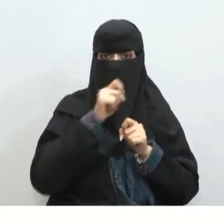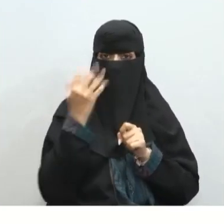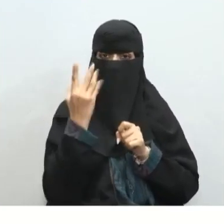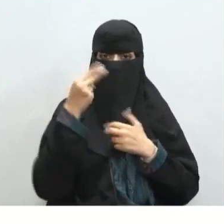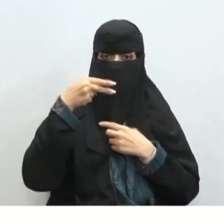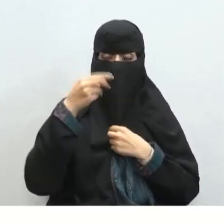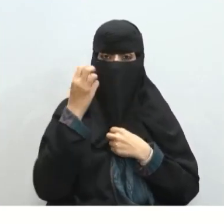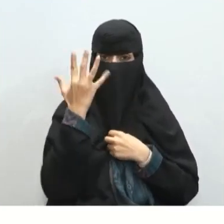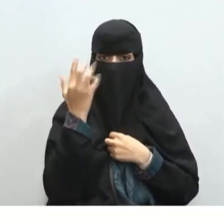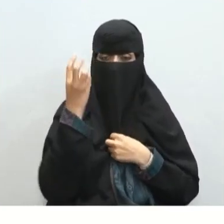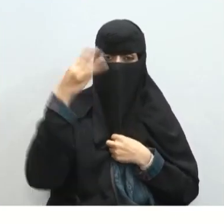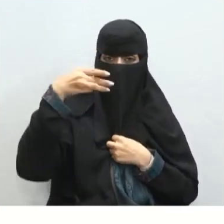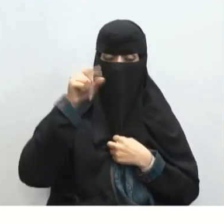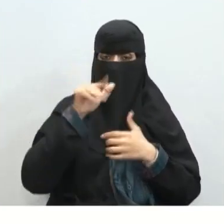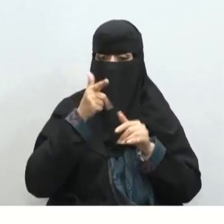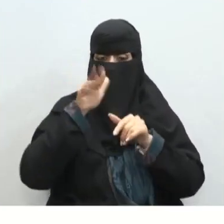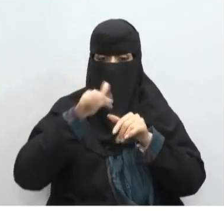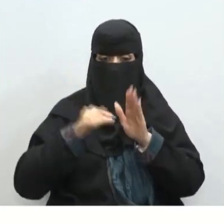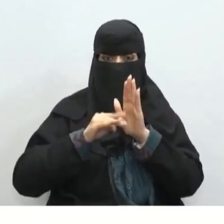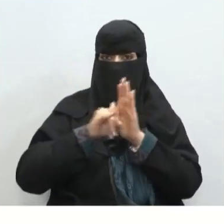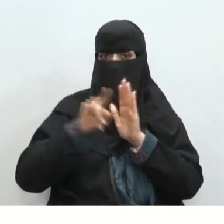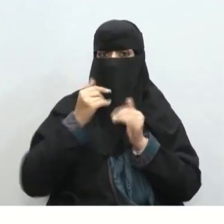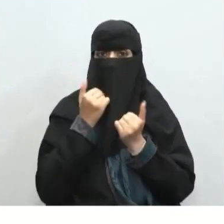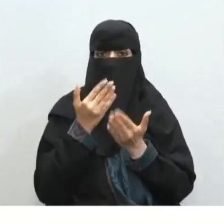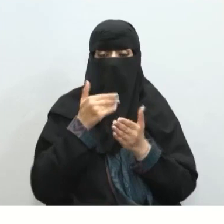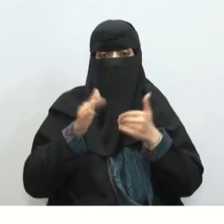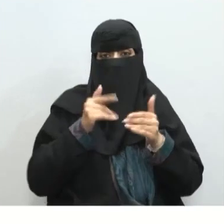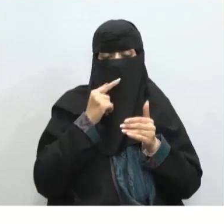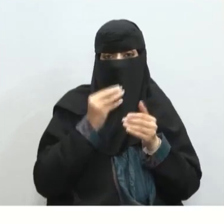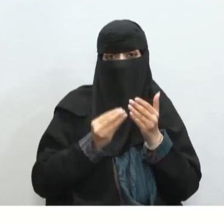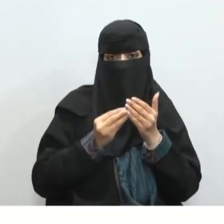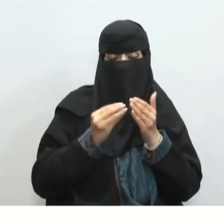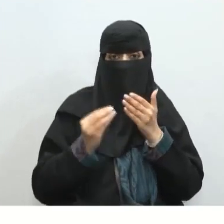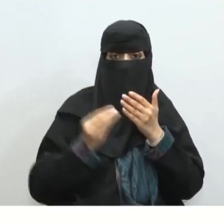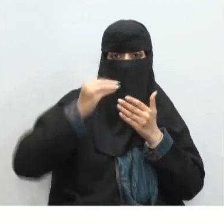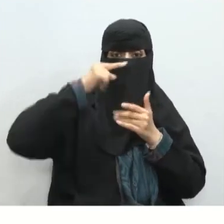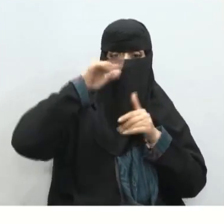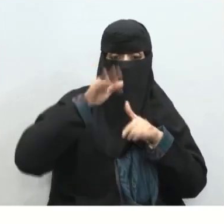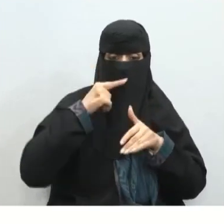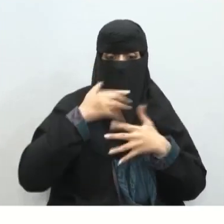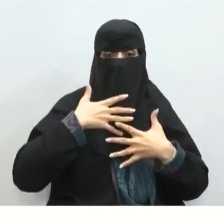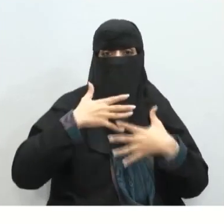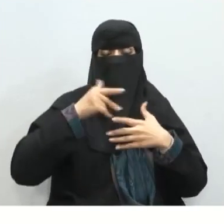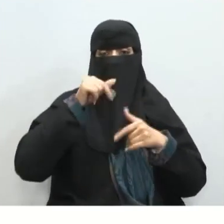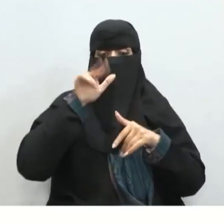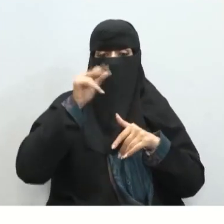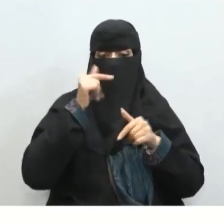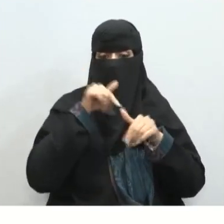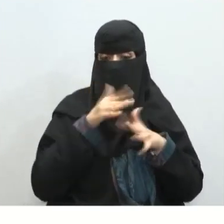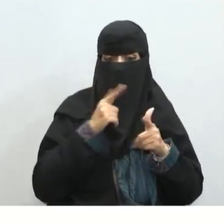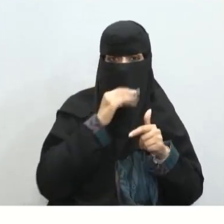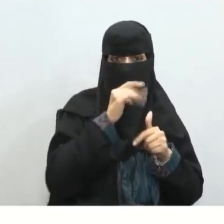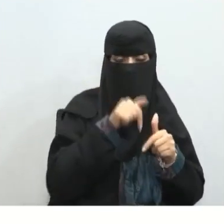اي مما ياتي لا يعد من مراحل التنفس الخلوي اذا عندما تتبع هذه الخيارات تخمر حمض